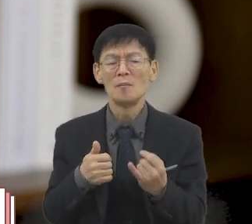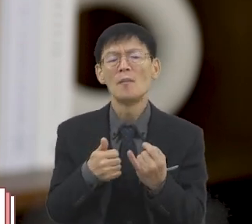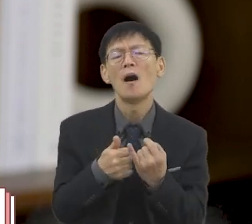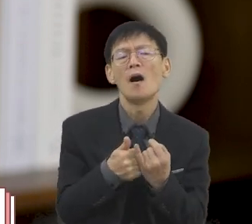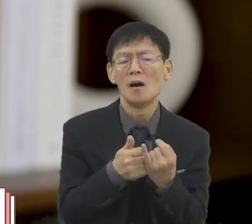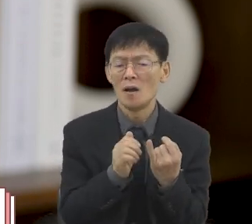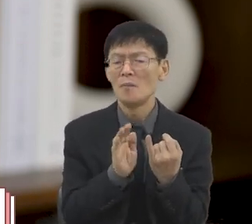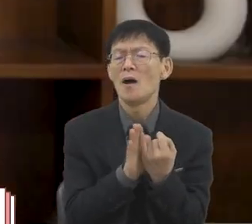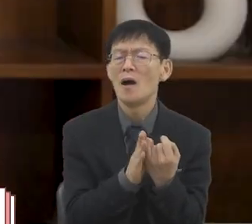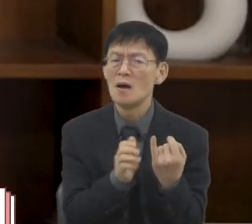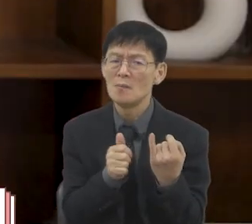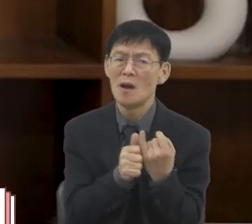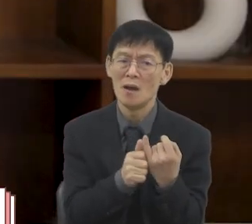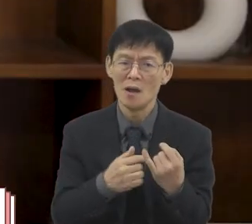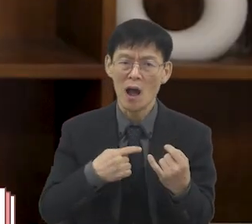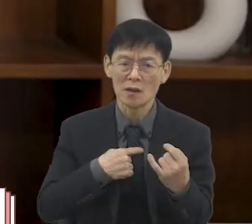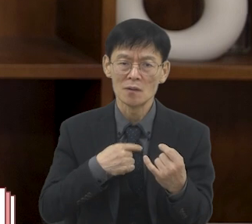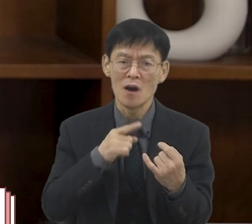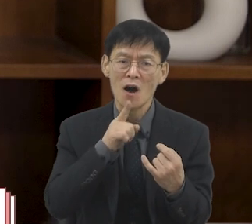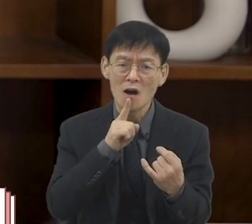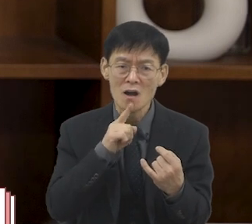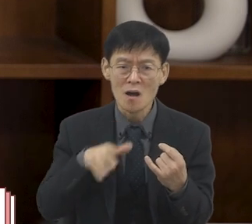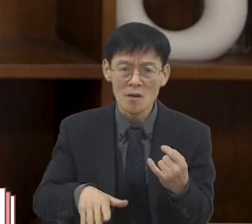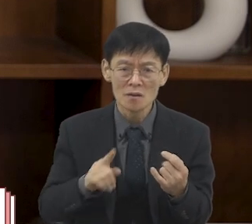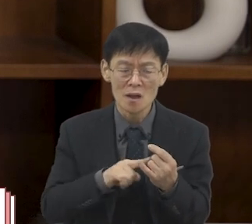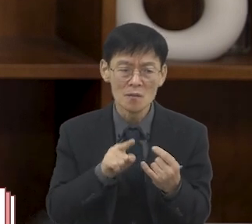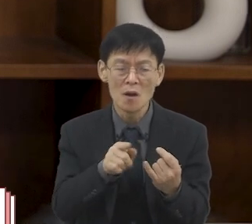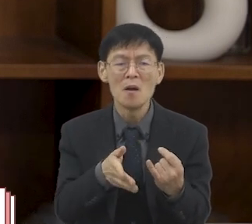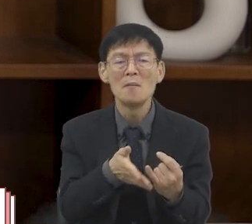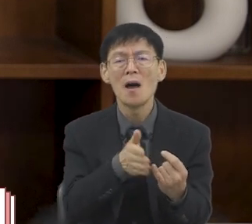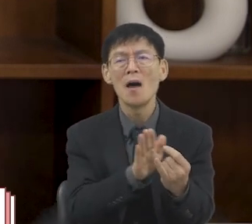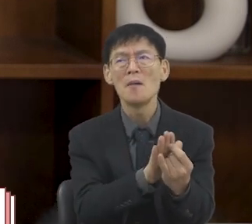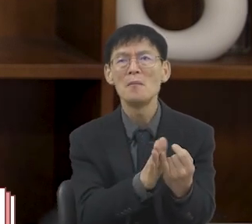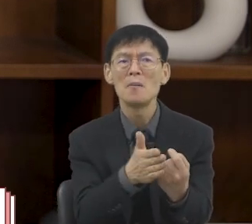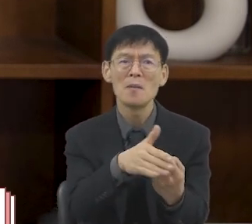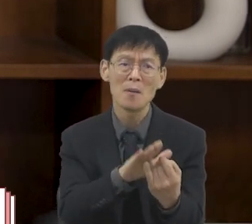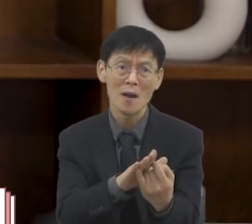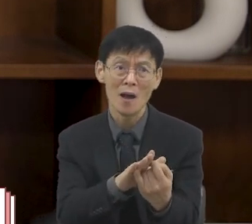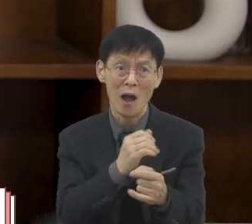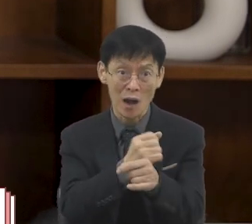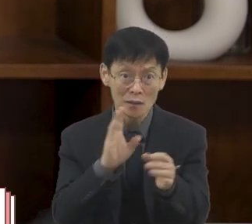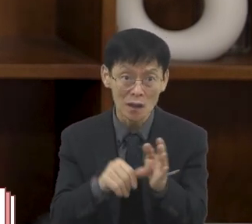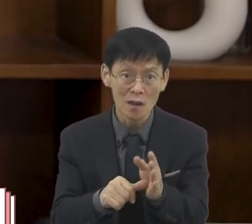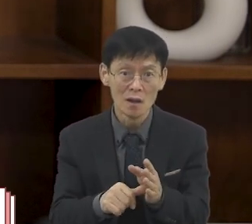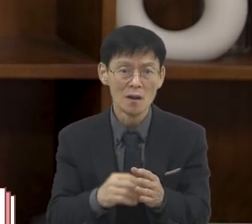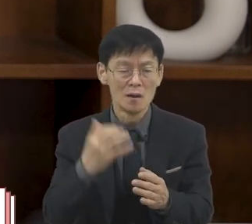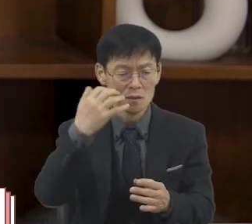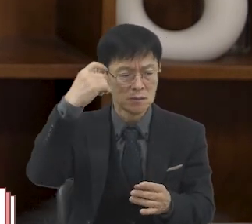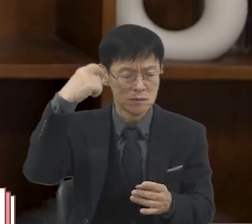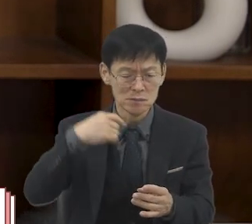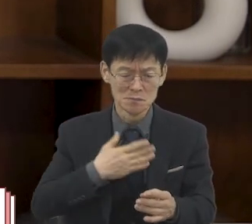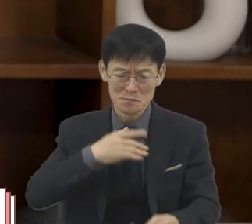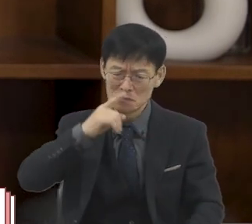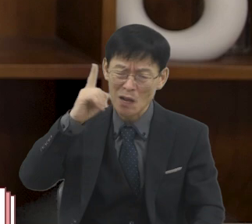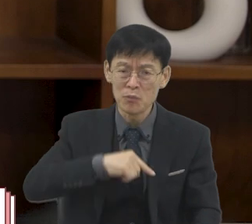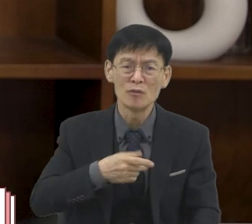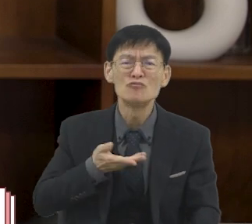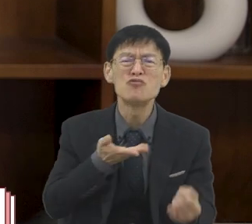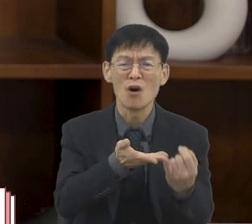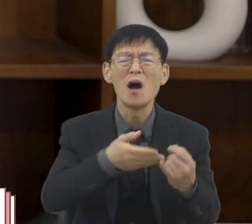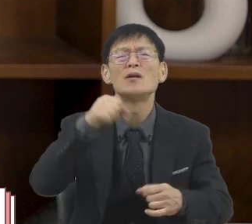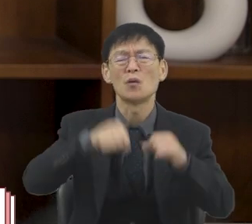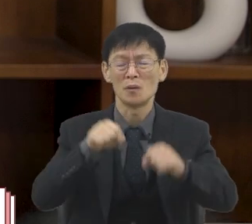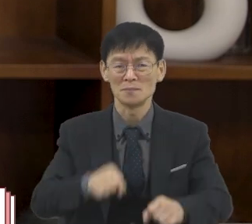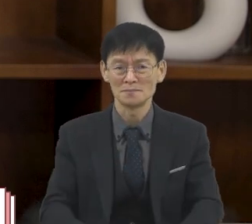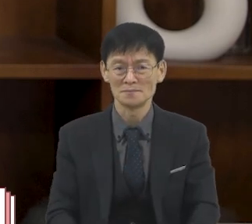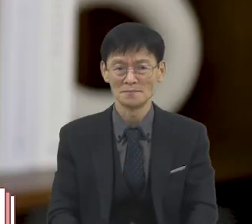몸을 접촉하거나 가슴, 엉덩이, 허벅지 등 몸의 특정 부위를 만져서 성적인 수치심과 불쾌감을 주는